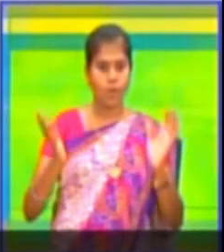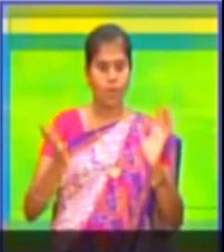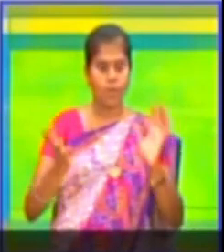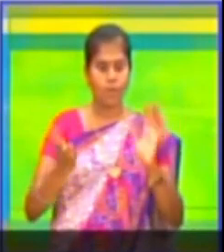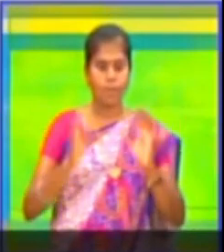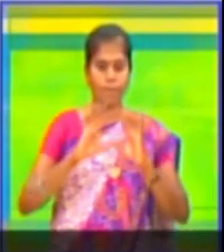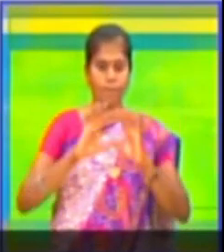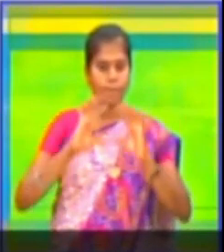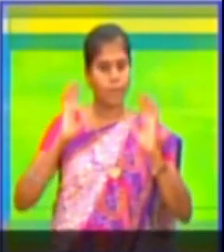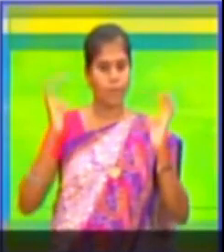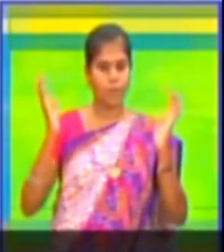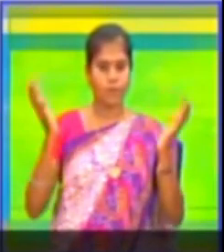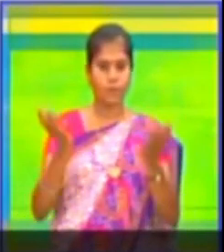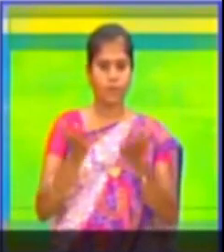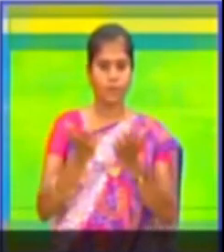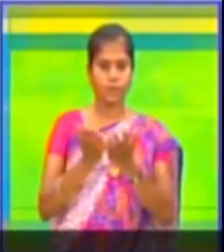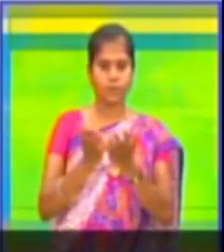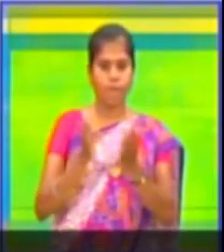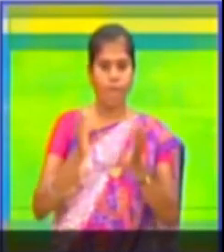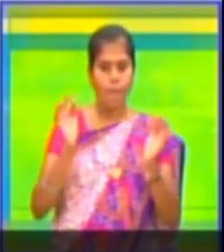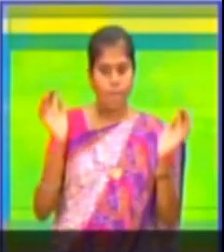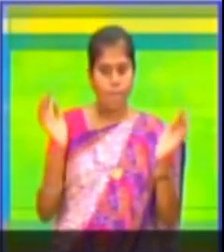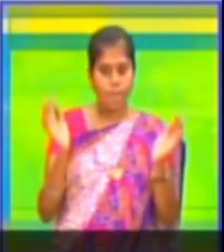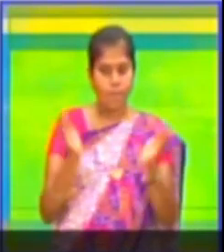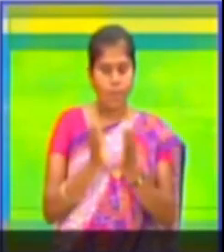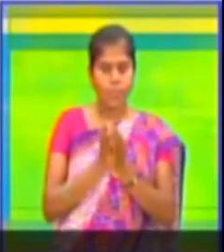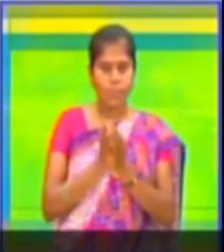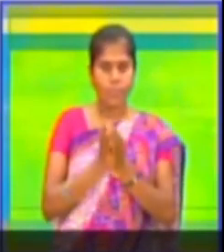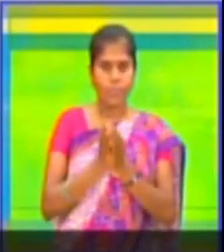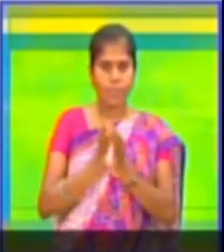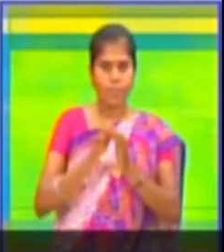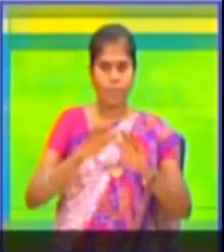100% நிலப்பரப்புல